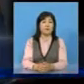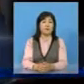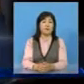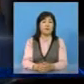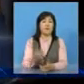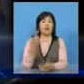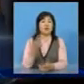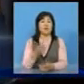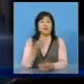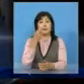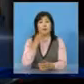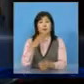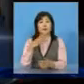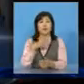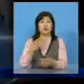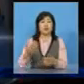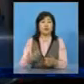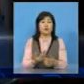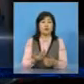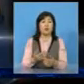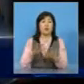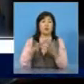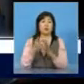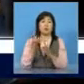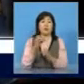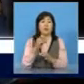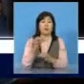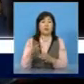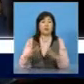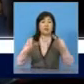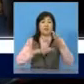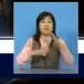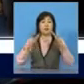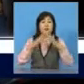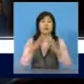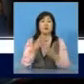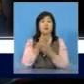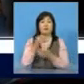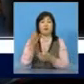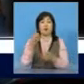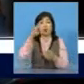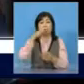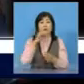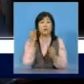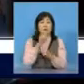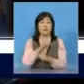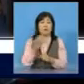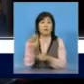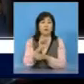Один из несовершеннолетних, также который живет в поселке Заречный, со двора дома у своего отца угнал машину